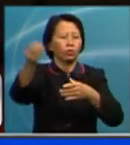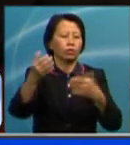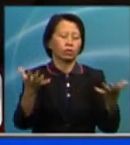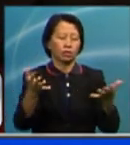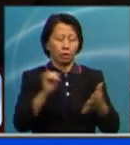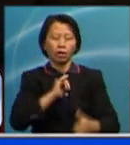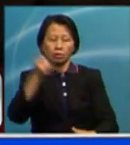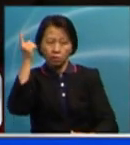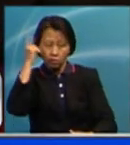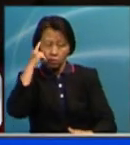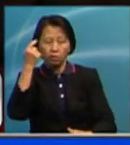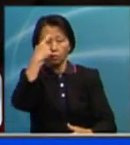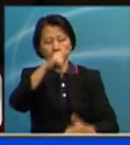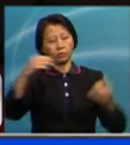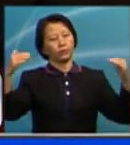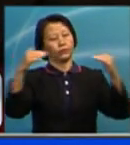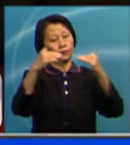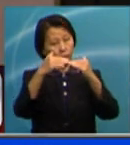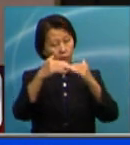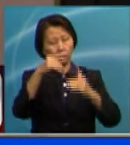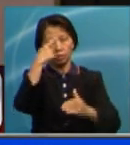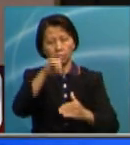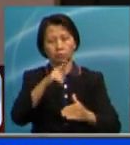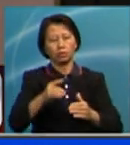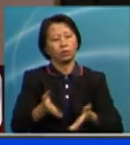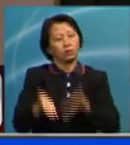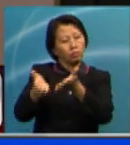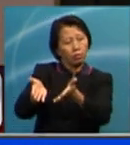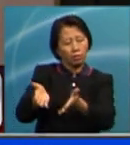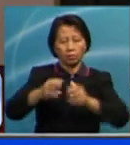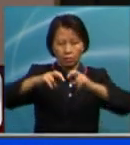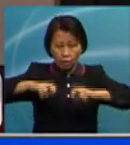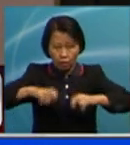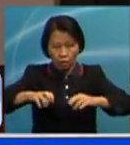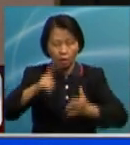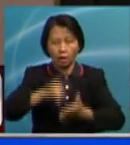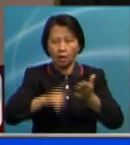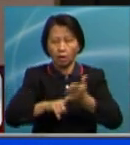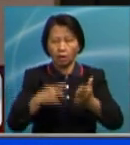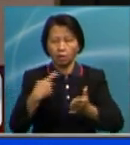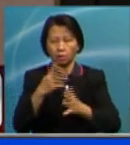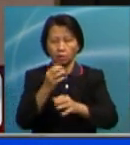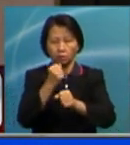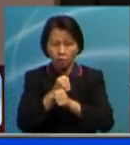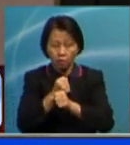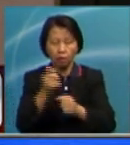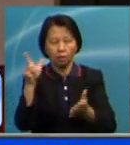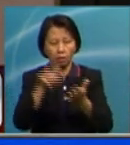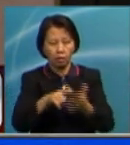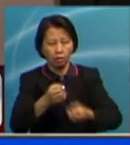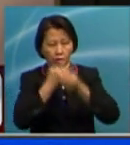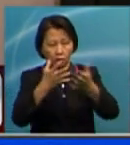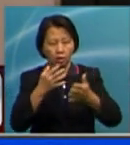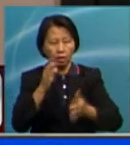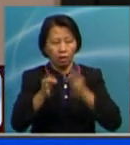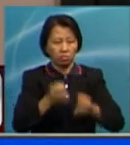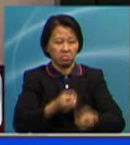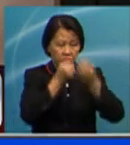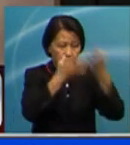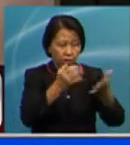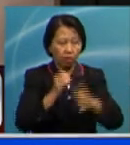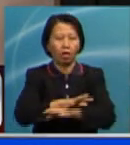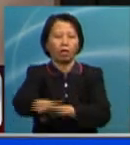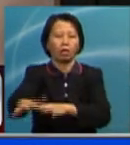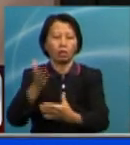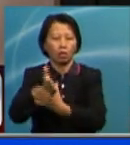and be fair the Investigation ral now Which has notated invtigation and to be